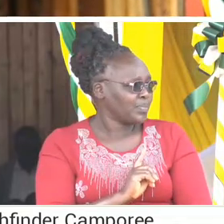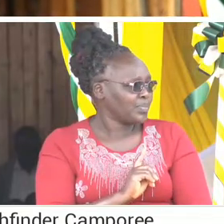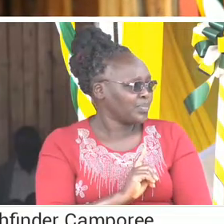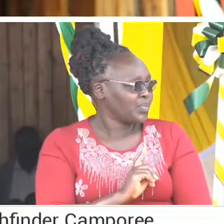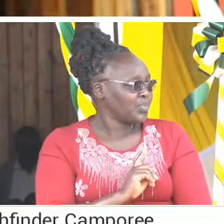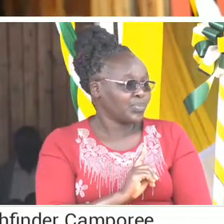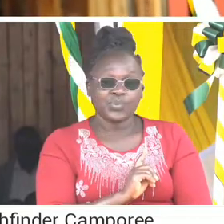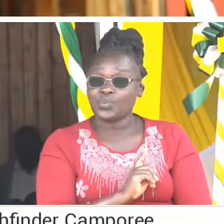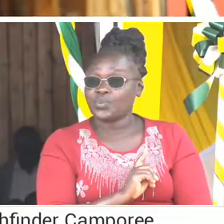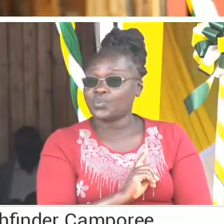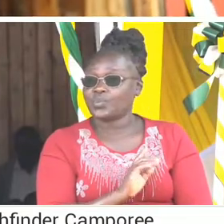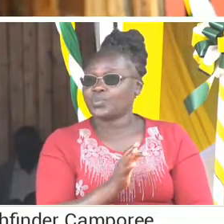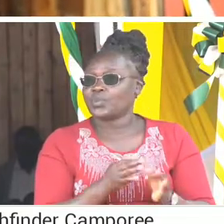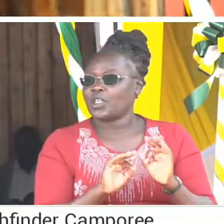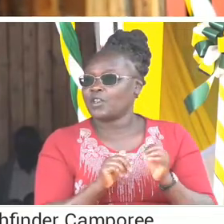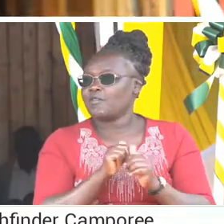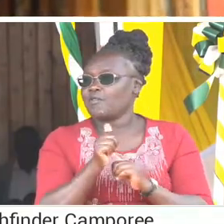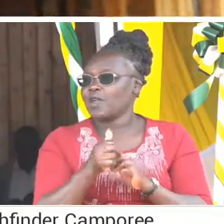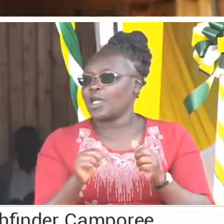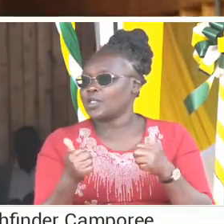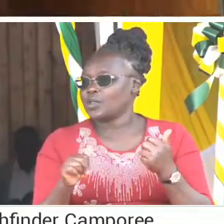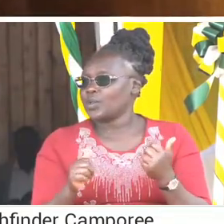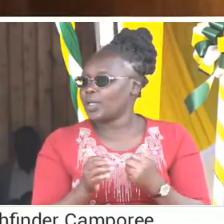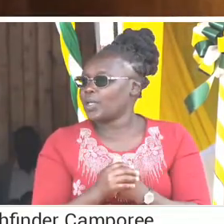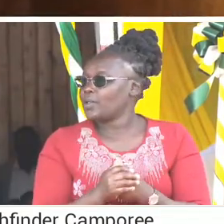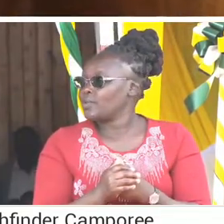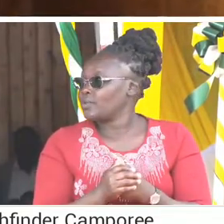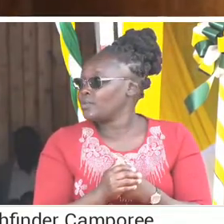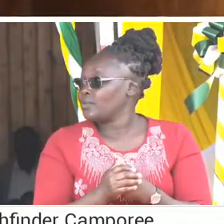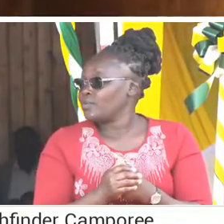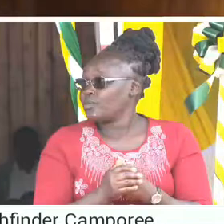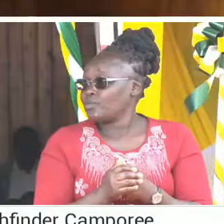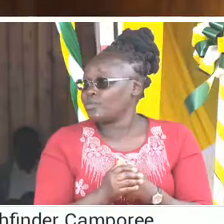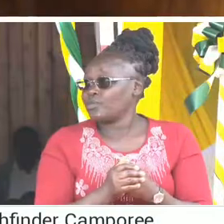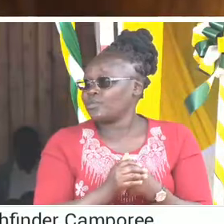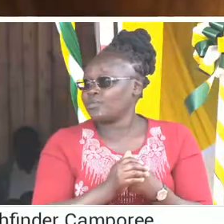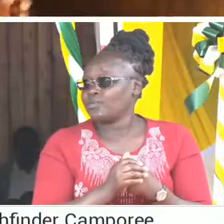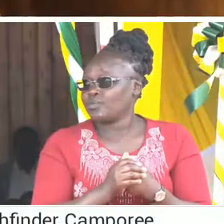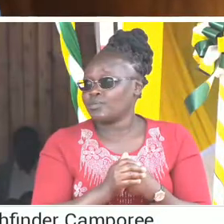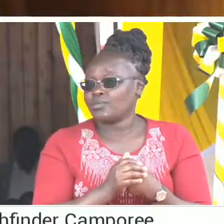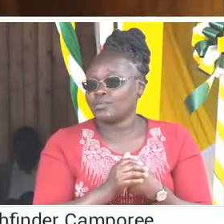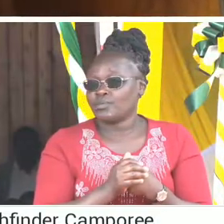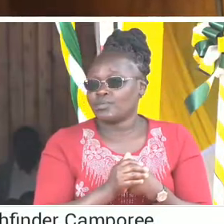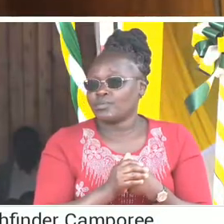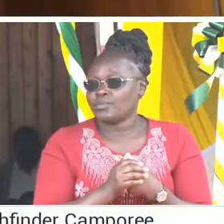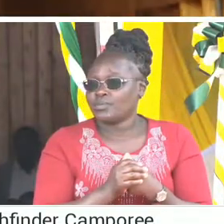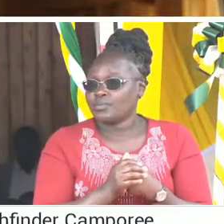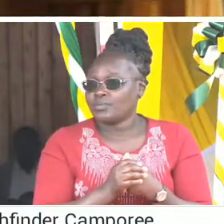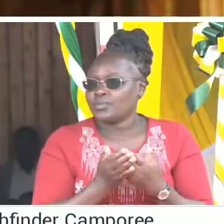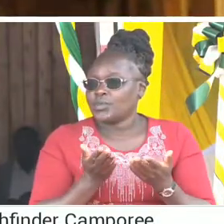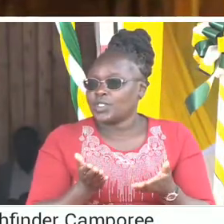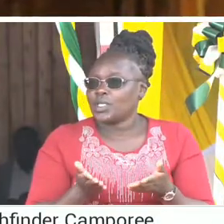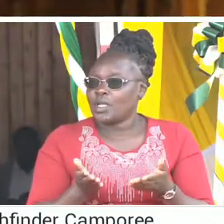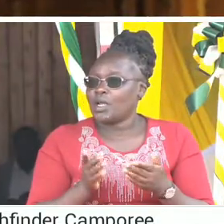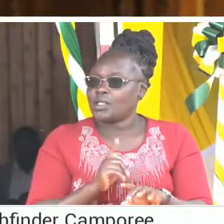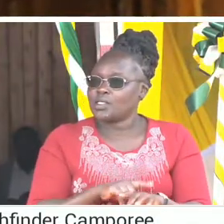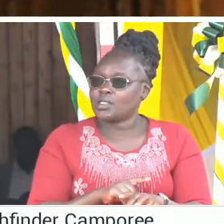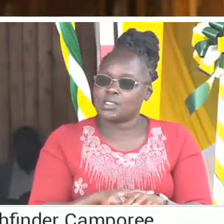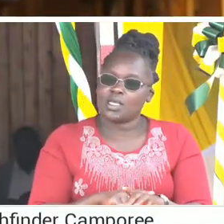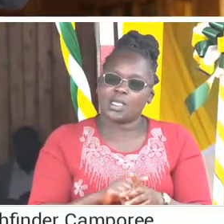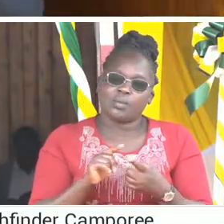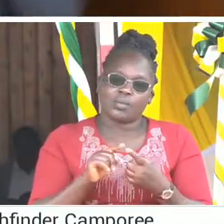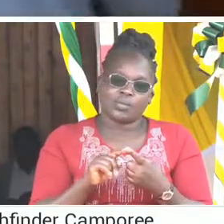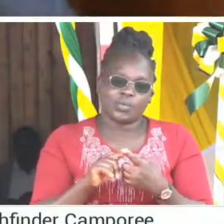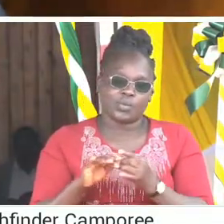Bas, kama hako mbali sawa. Bas, sehemu ambaye ninaenda sasa ni kualika kiongozi